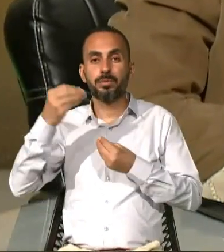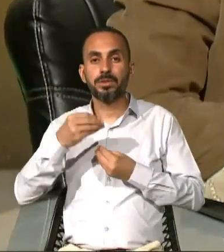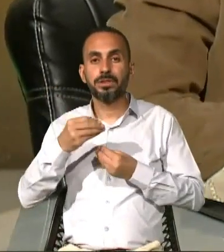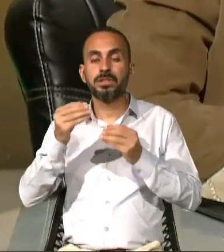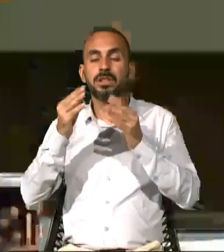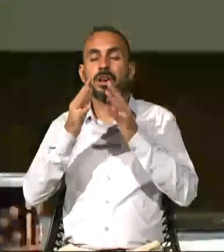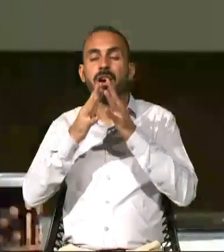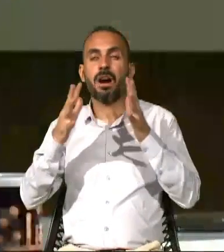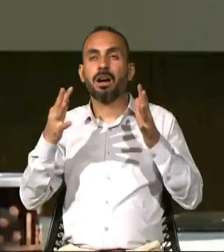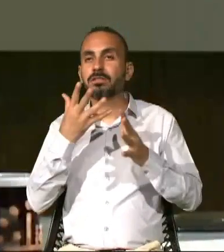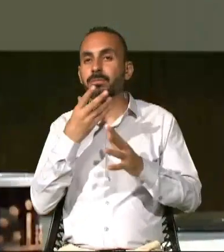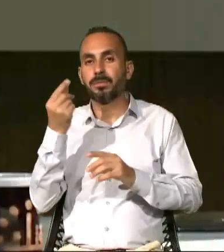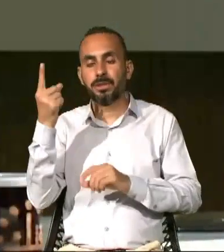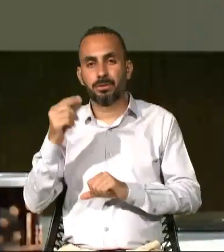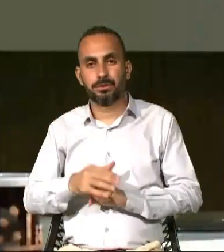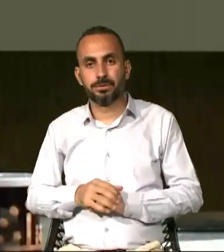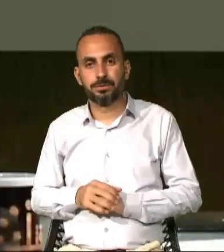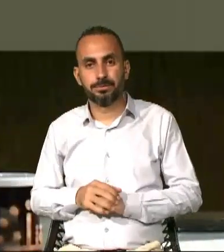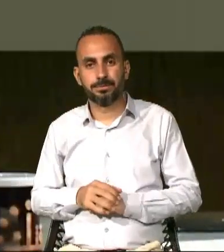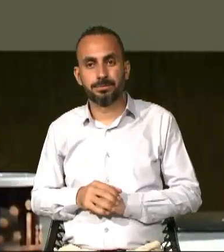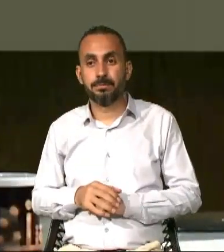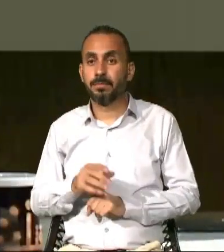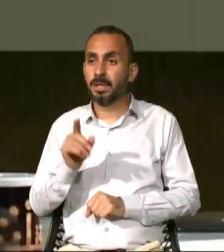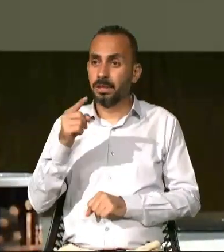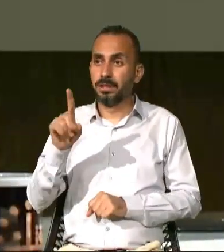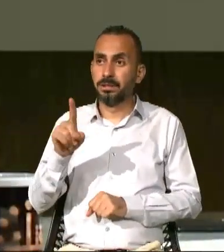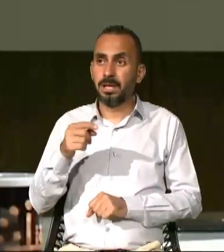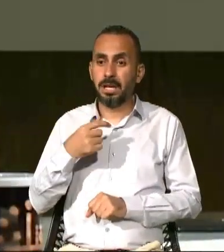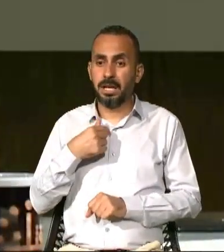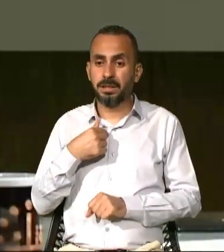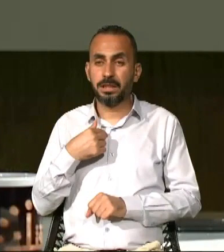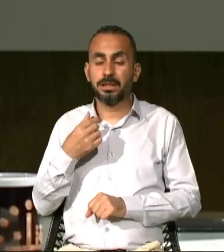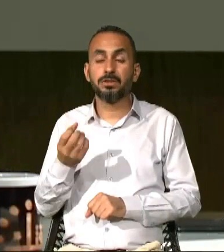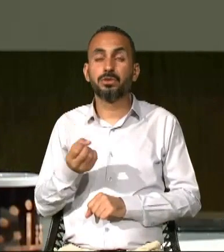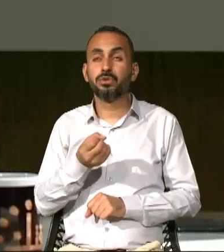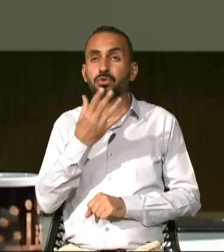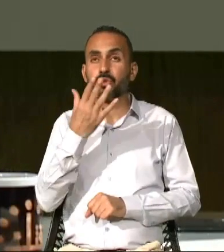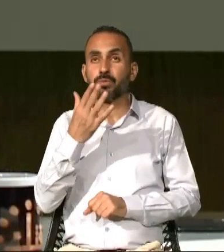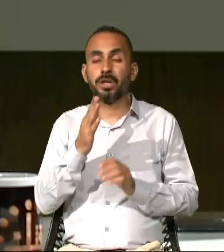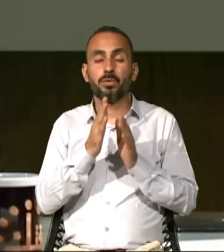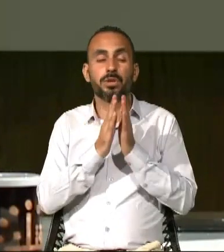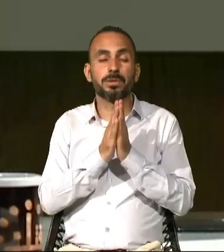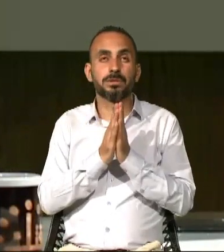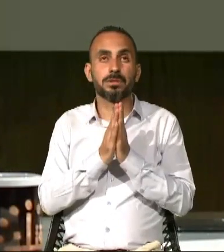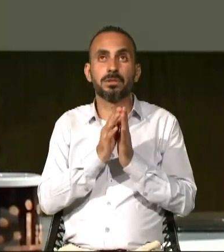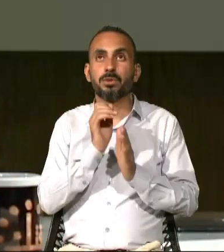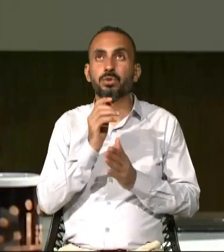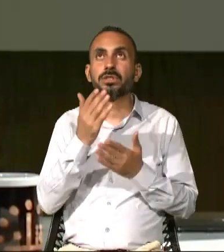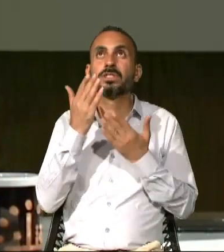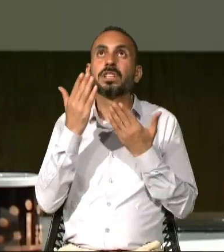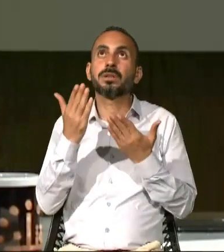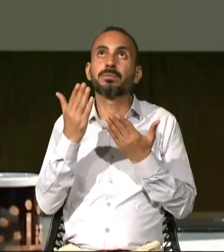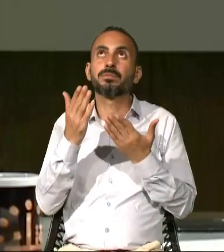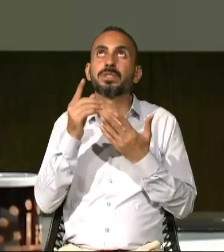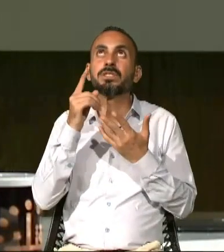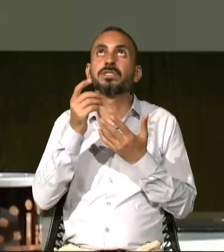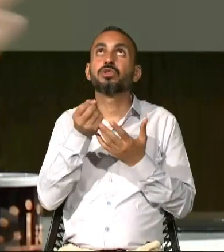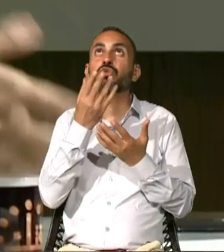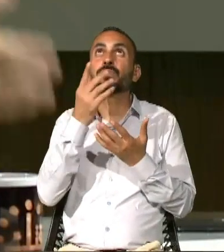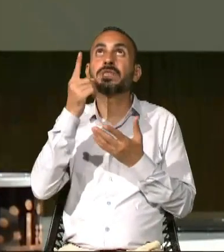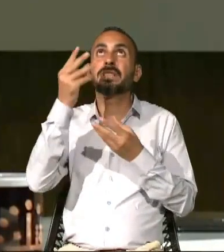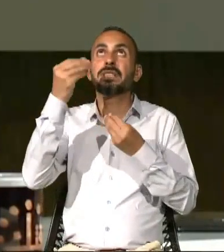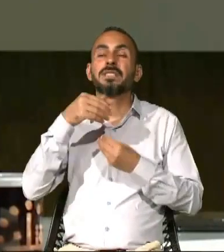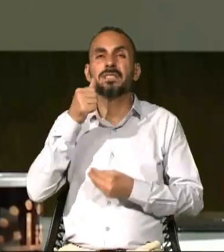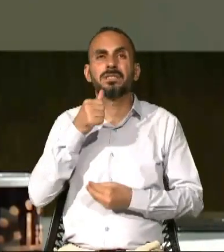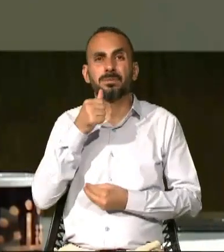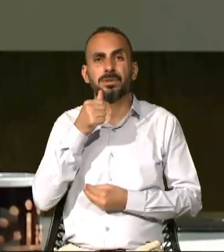انا مش احبش اقطعك لا اتفضل. بس لما بصلي الصبح اقول يا رب اديني صبر. انت مش تتوقع يا استاذ جرجس ان ده صعب شويه؟ في صعب